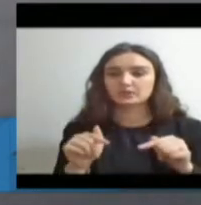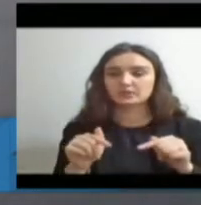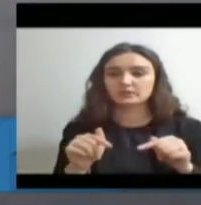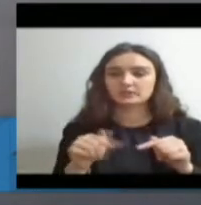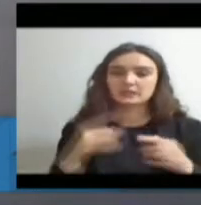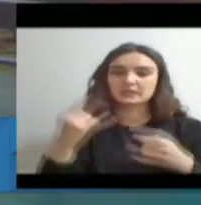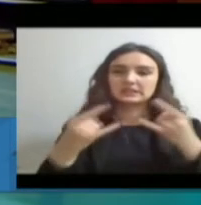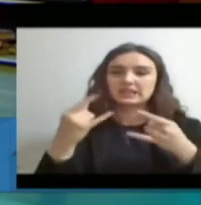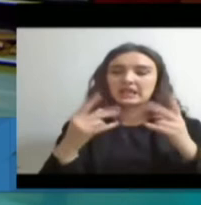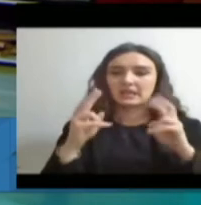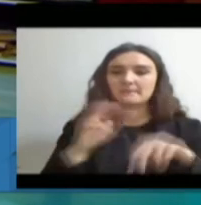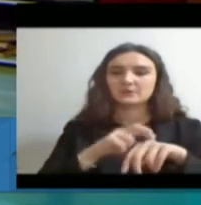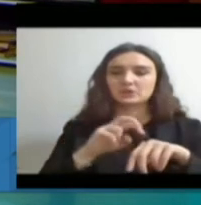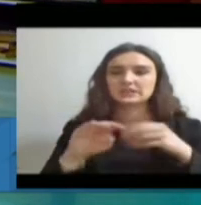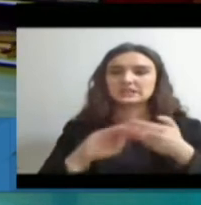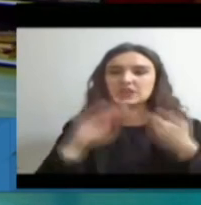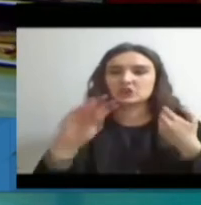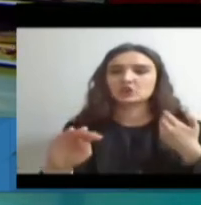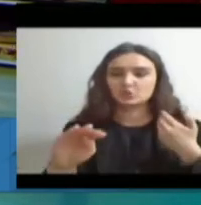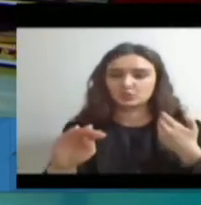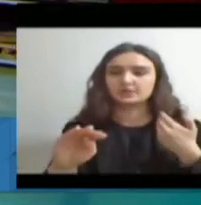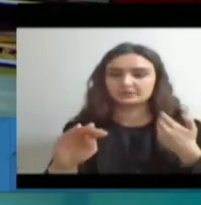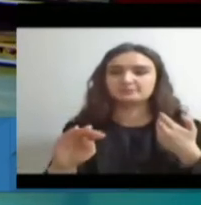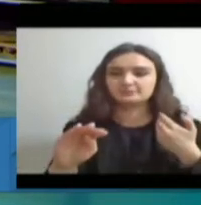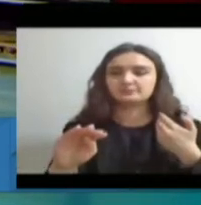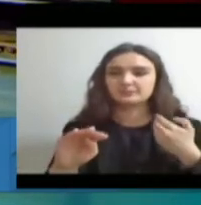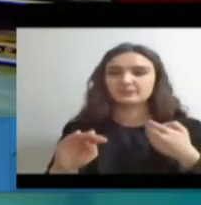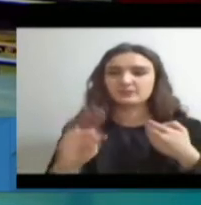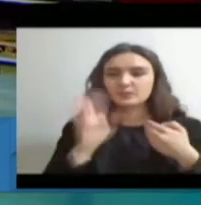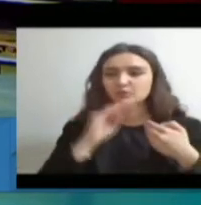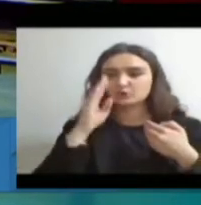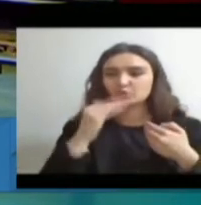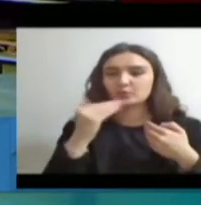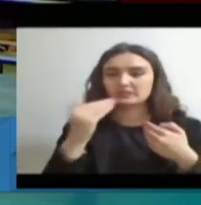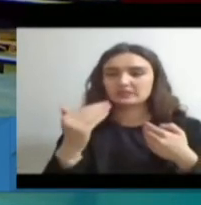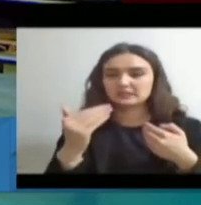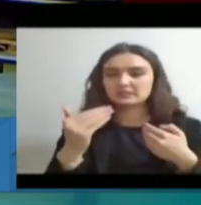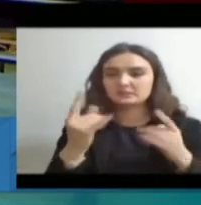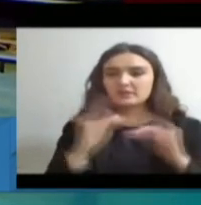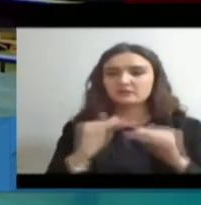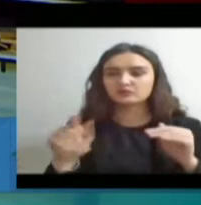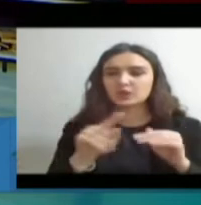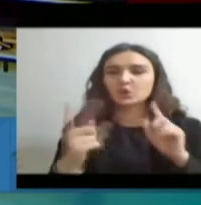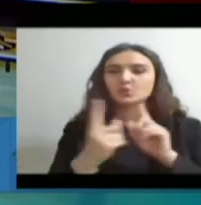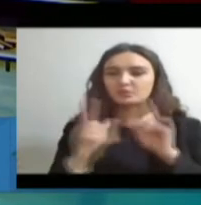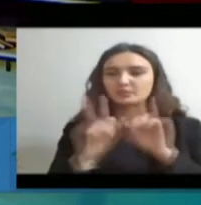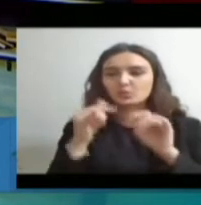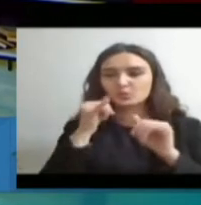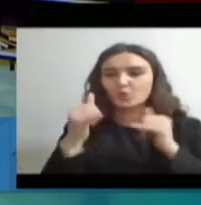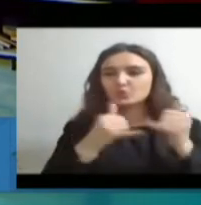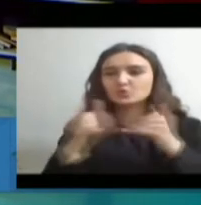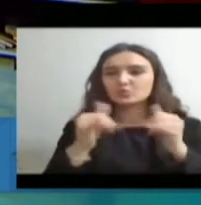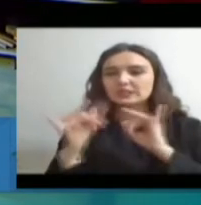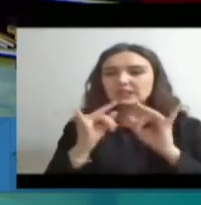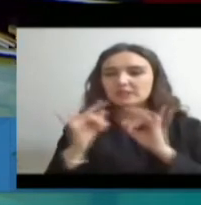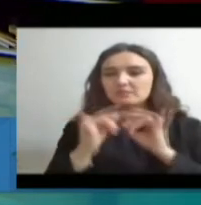ტელემედიცინაზე, ხო, ანუ დისტანციურად მშობლის გაშუალებით ბავშვთან კონსულტირებაზე და ბავშვთან